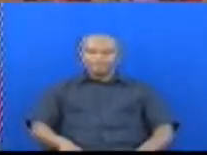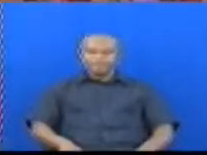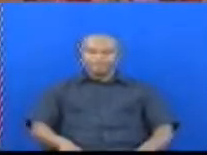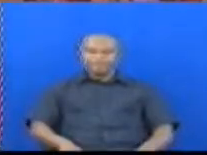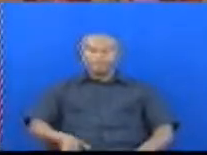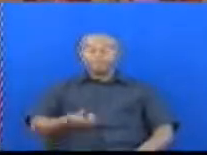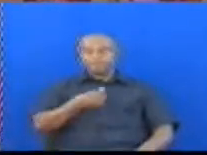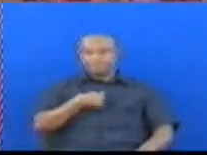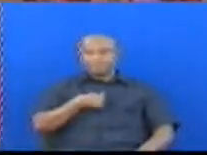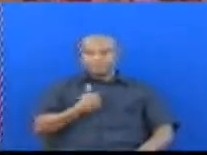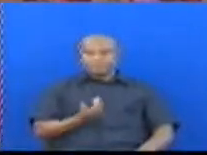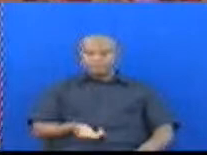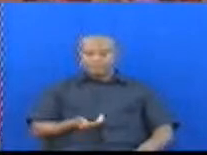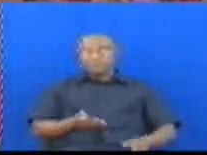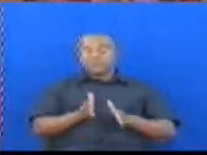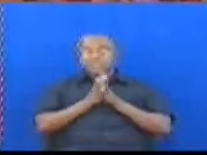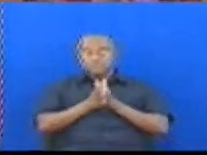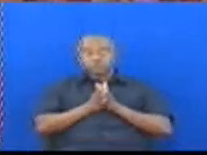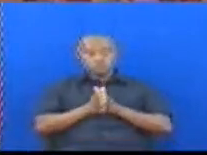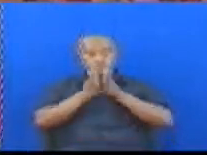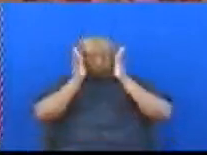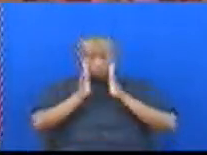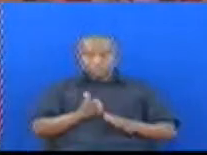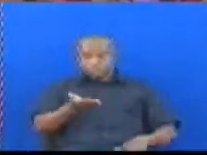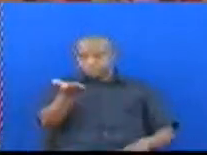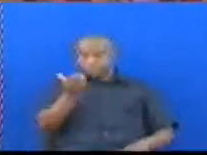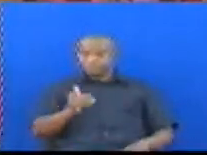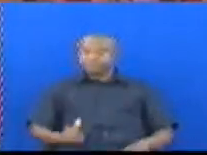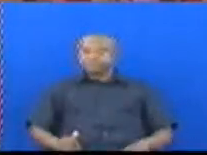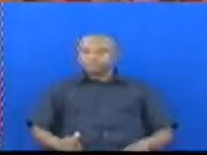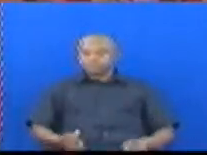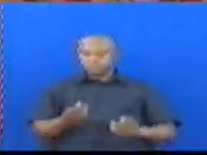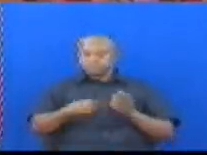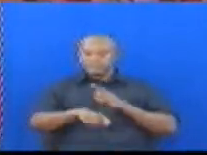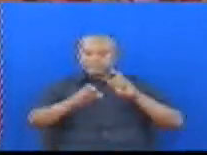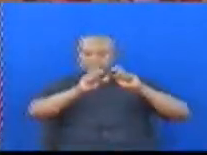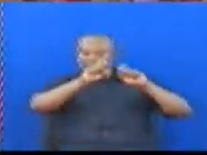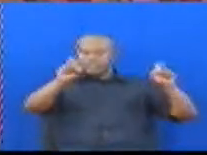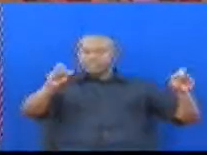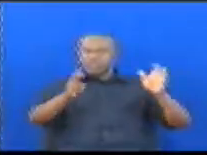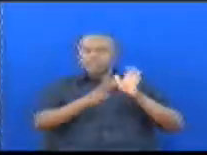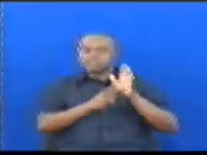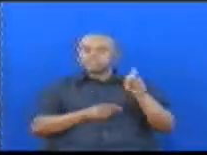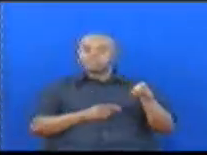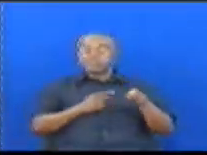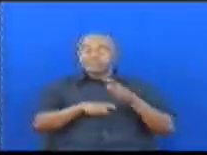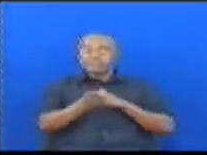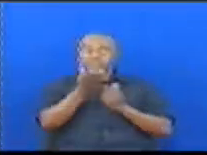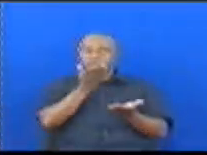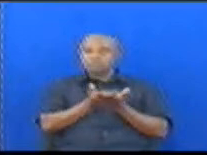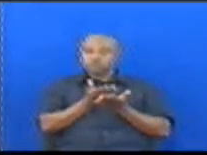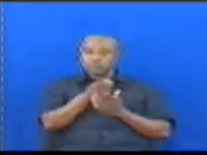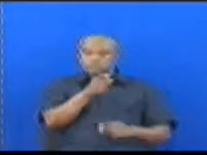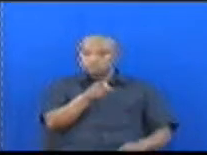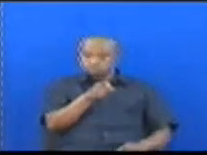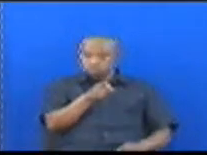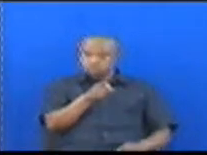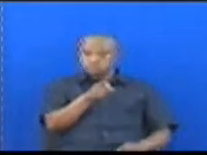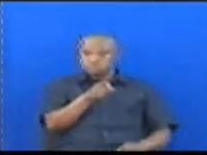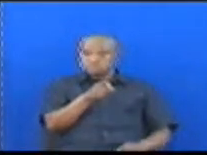Nashukuru mheshimiwa Naibu Speaker. Ibara ya 7 ya muswada huu unaenda